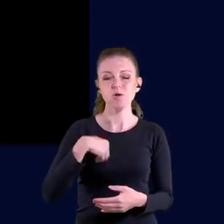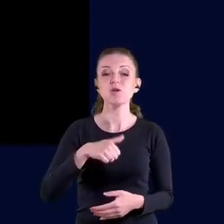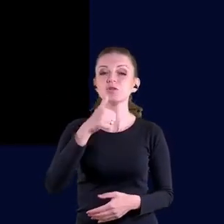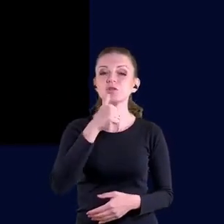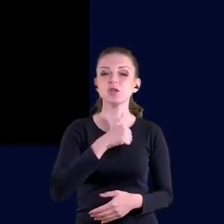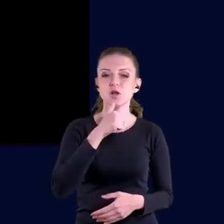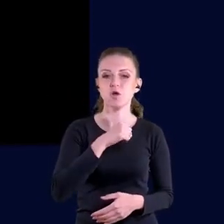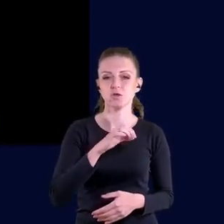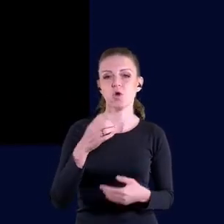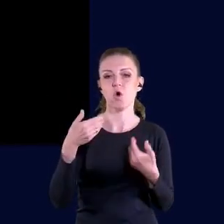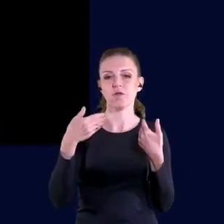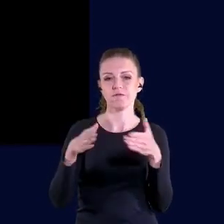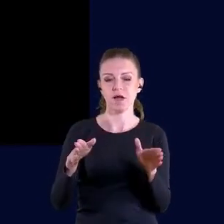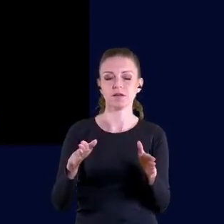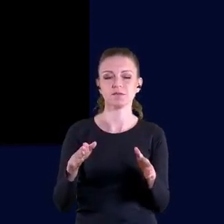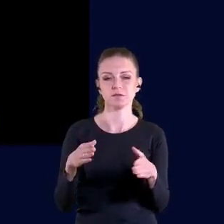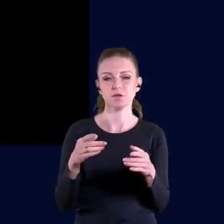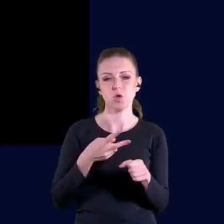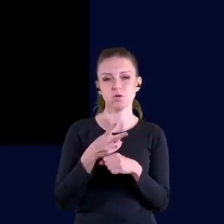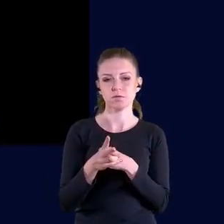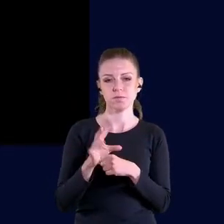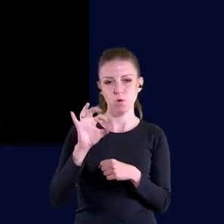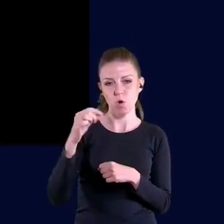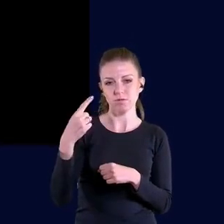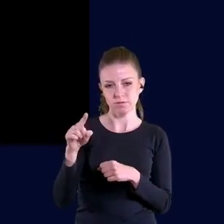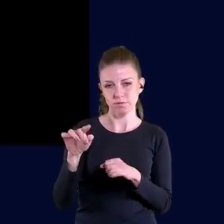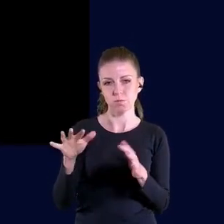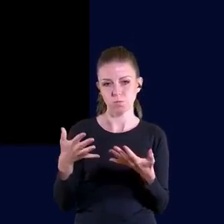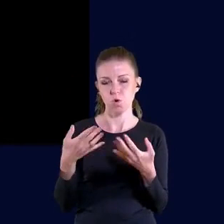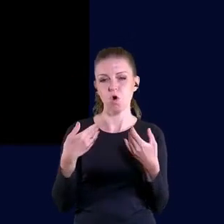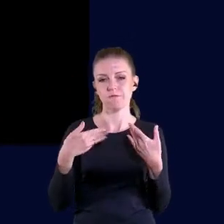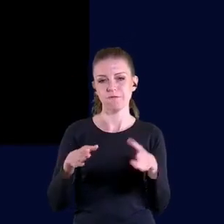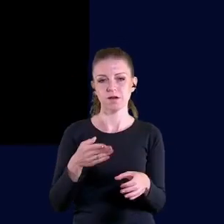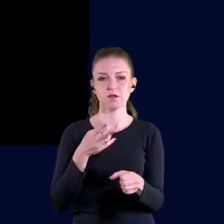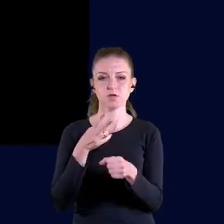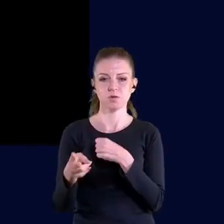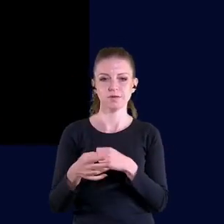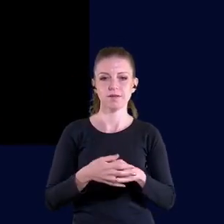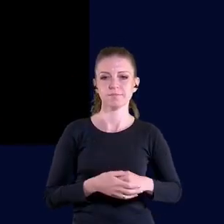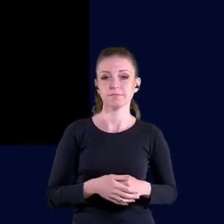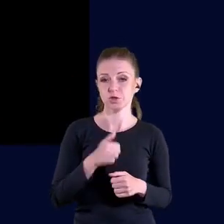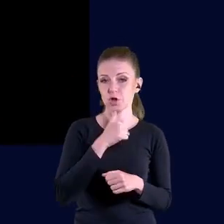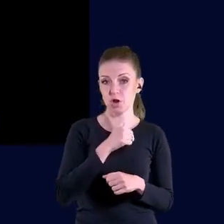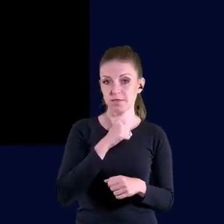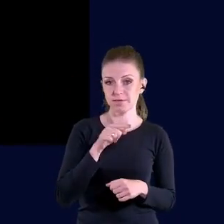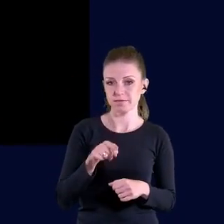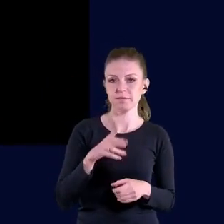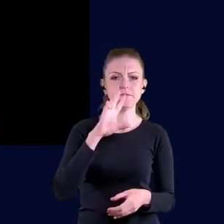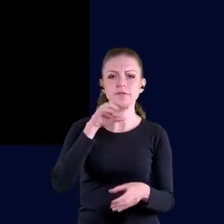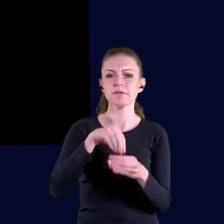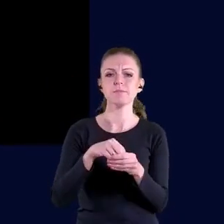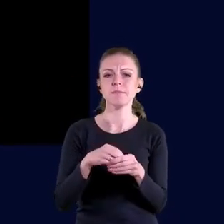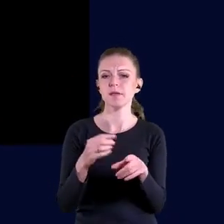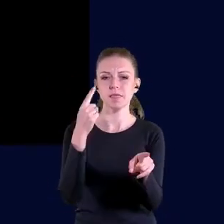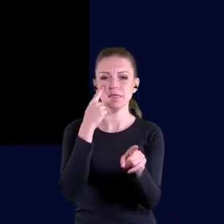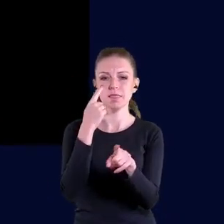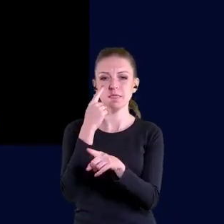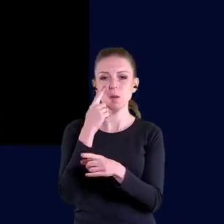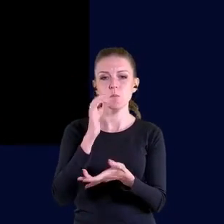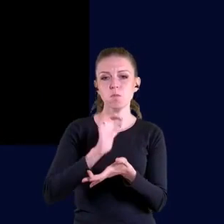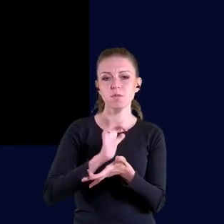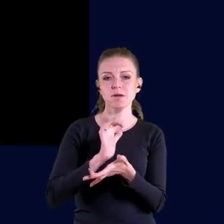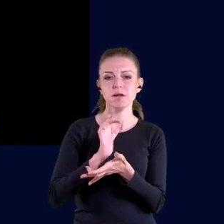otwarty dostęp czyli oznacza pracę które znajdują się w repozytoriach najczęściej są to publikacje